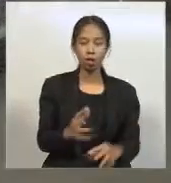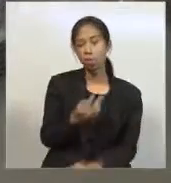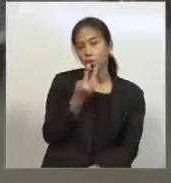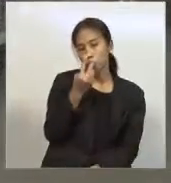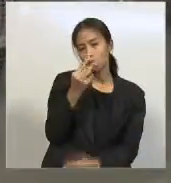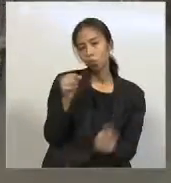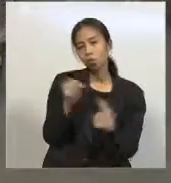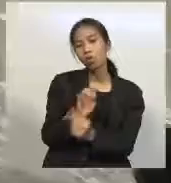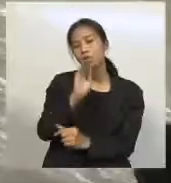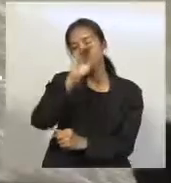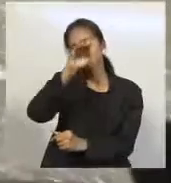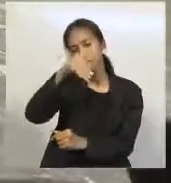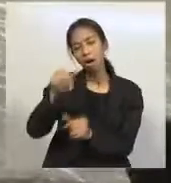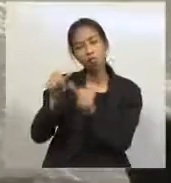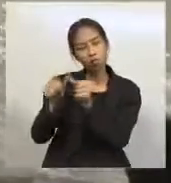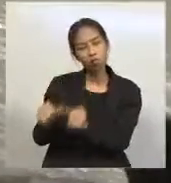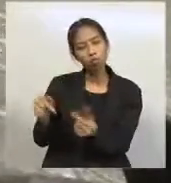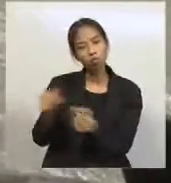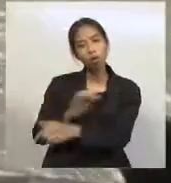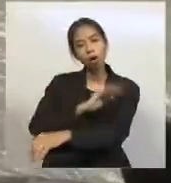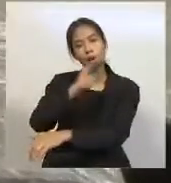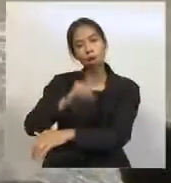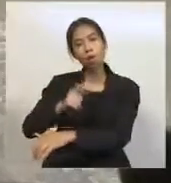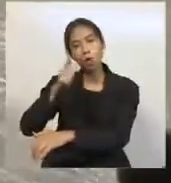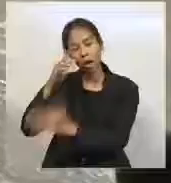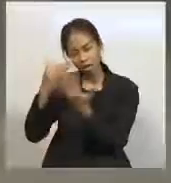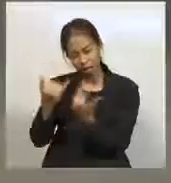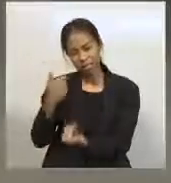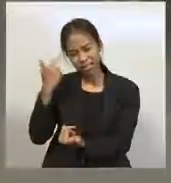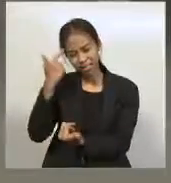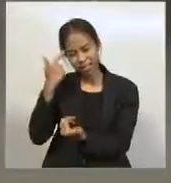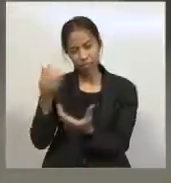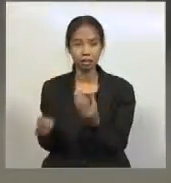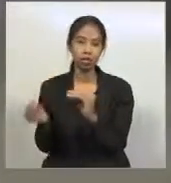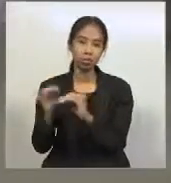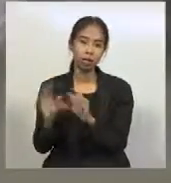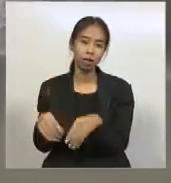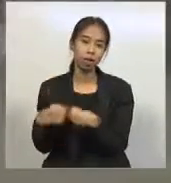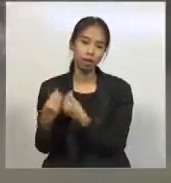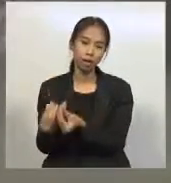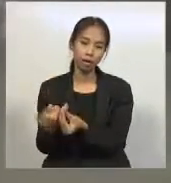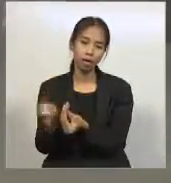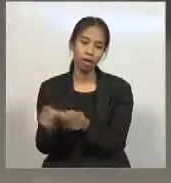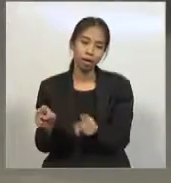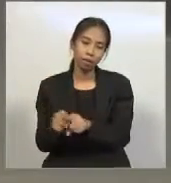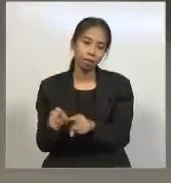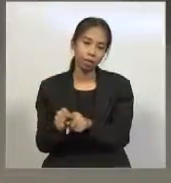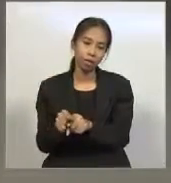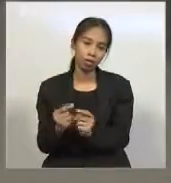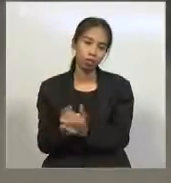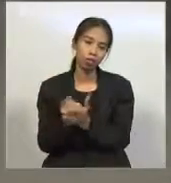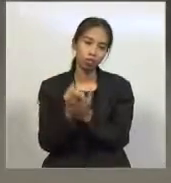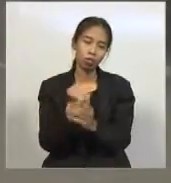ติเขาใหญ่นะคะที่จะเตรียมปรับปรุงแล้วก็เพิ่มพระเนียดให้กับช้างป่าในอนาคตซึ่งก็จะเป็นการบังเส้นทางเดินเ